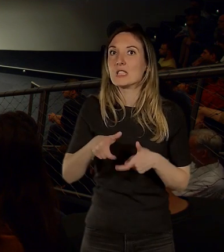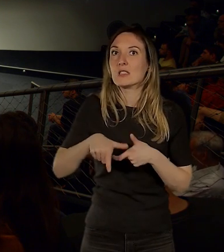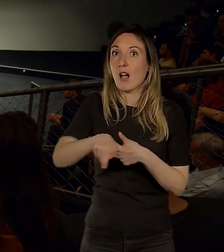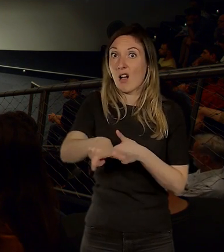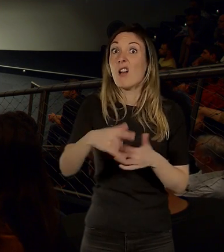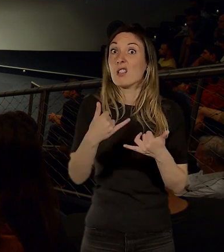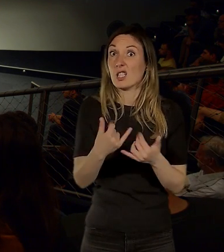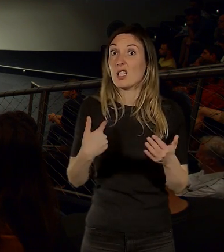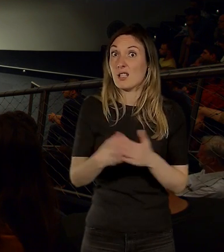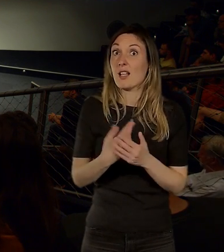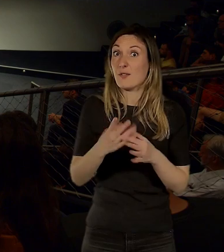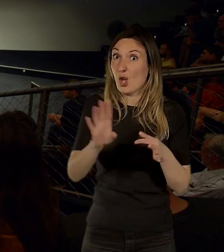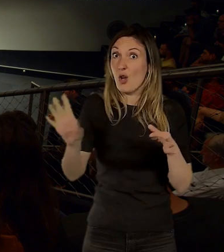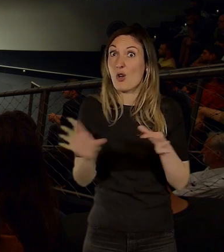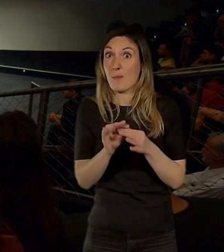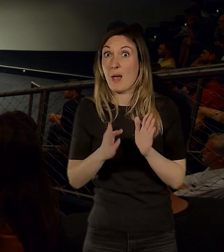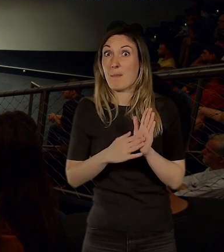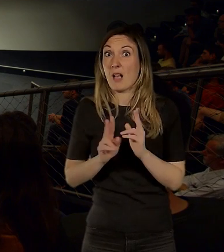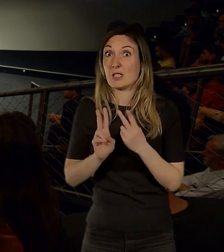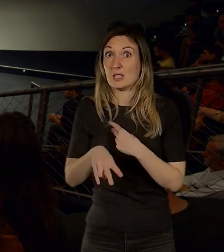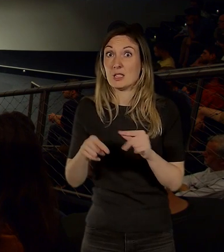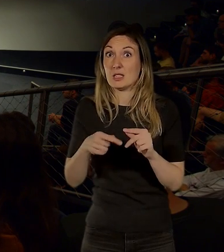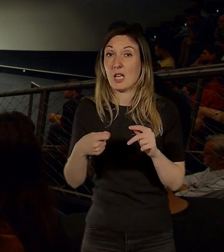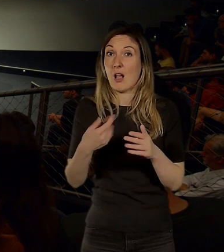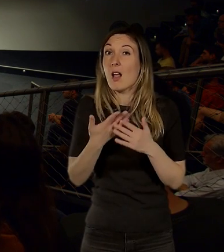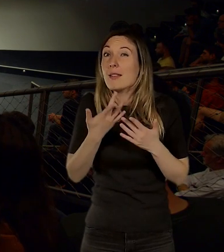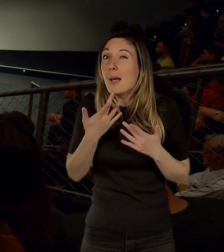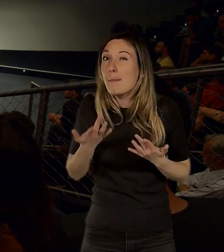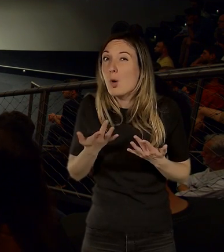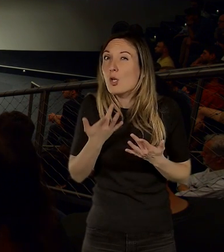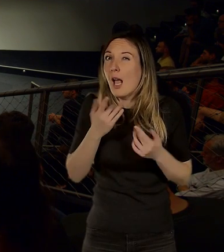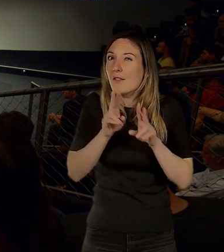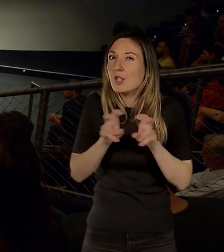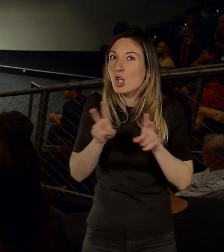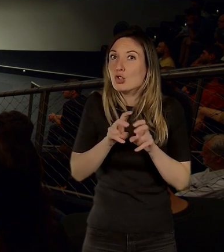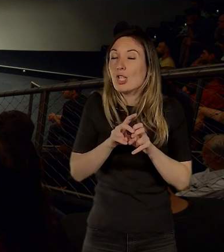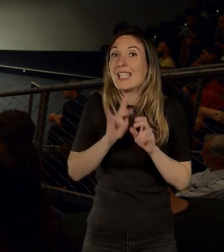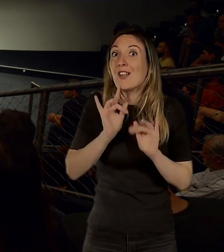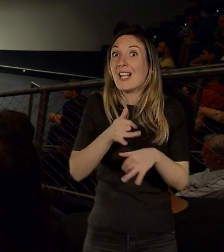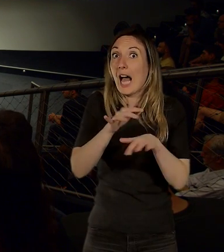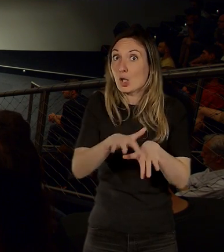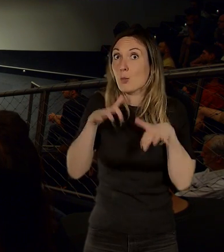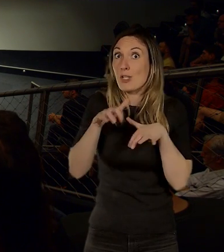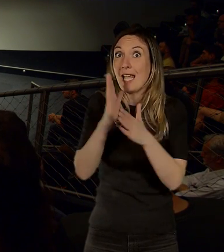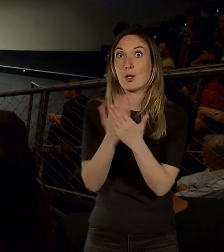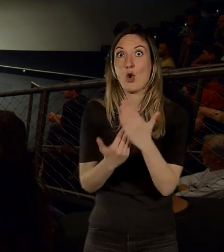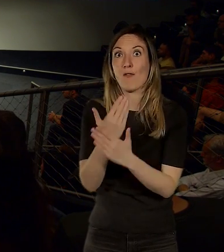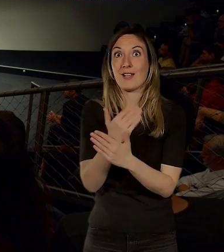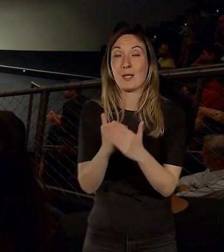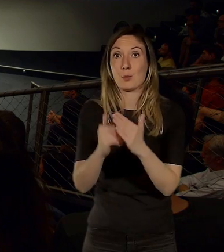estakádou magistrály. A nebo je to vyřešený v souvislosti s Pražskou filharmonií a minulo mě to. Děkuju. Jo,